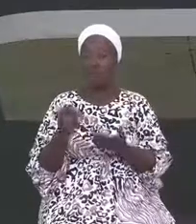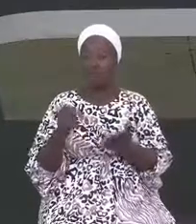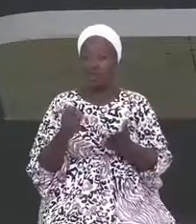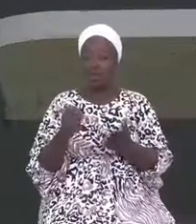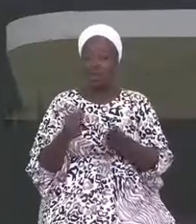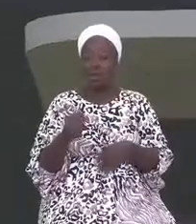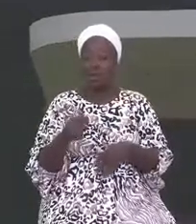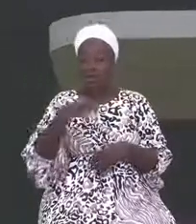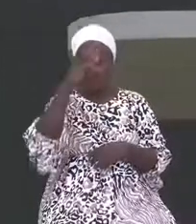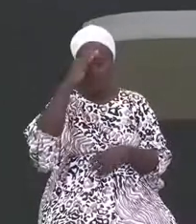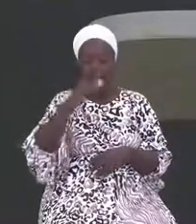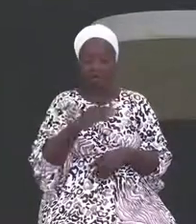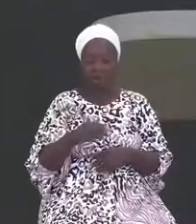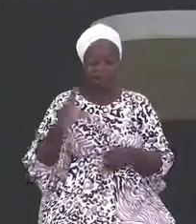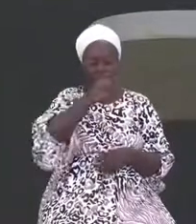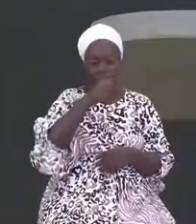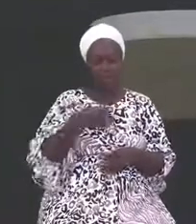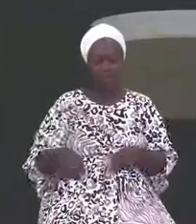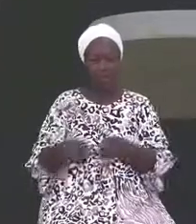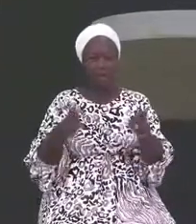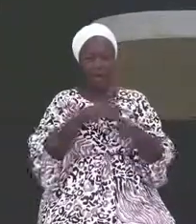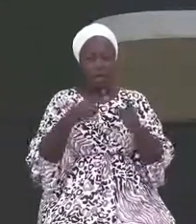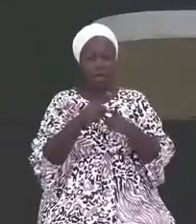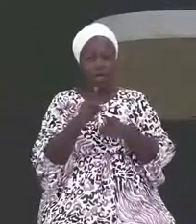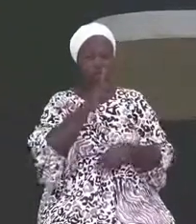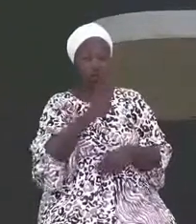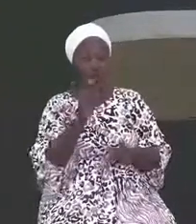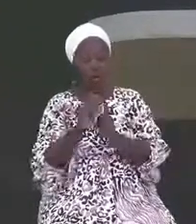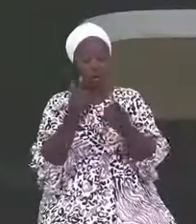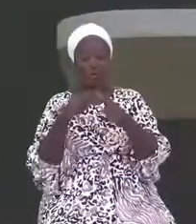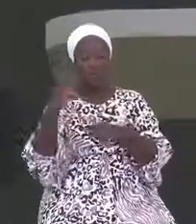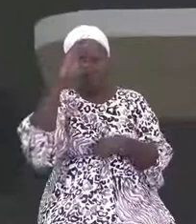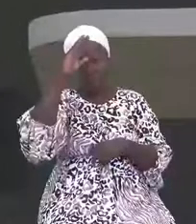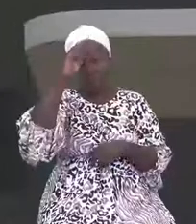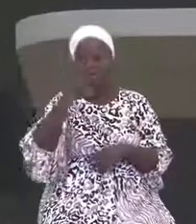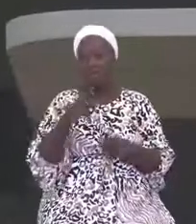Et quand la réalité est apparue,